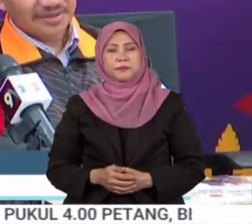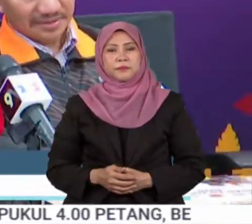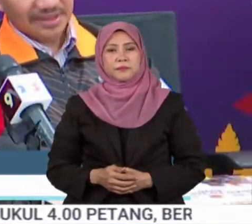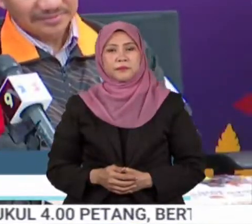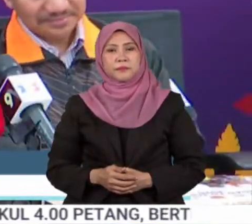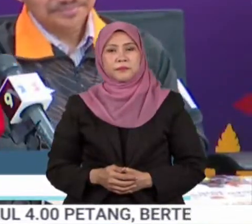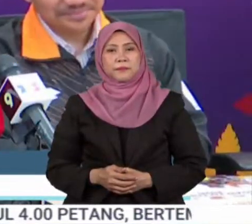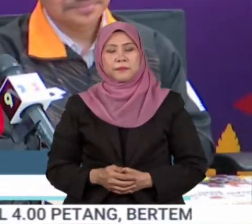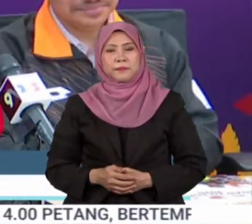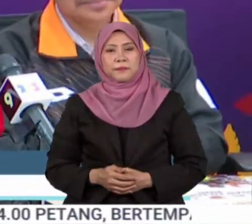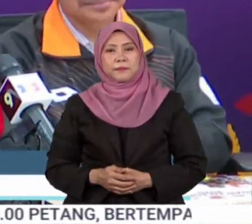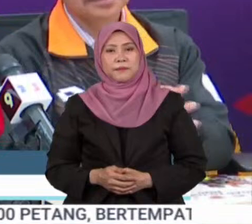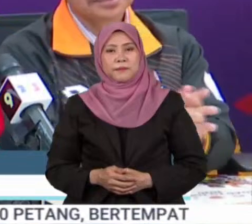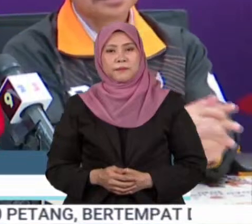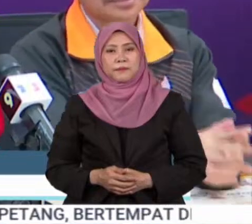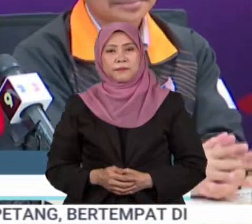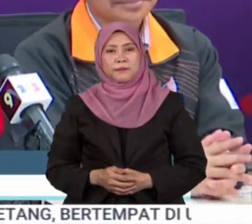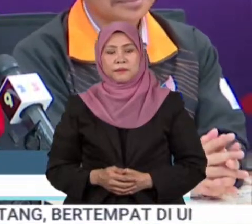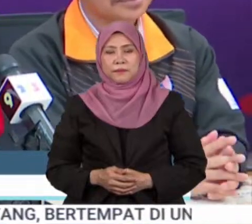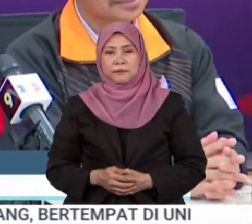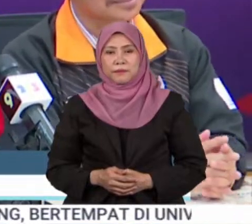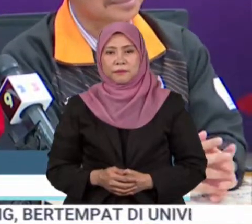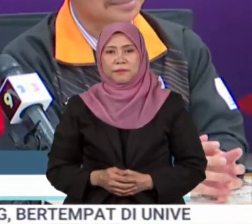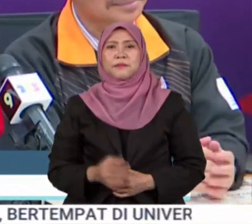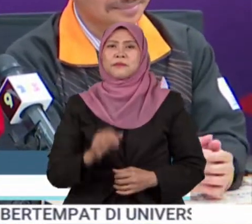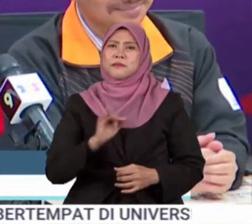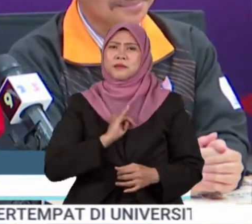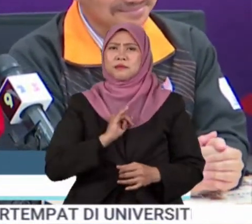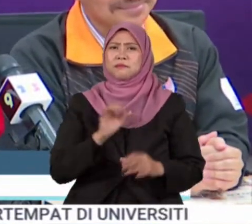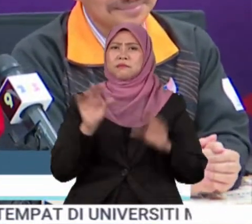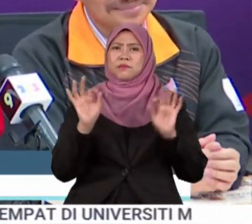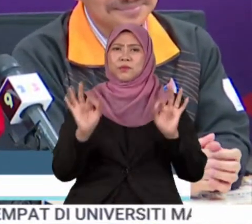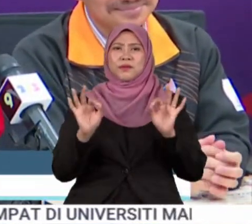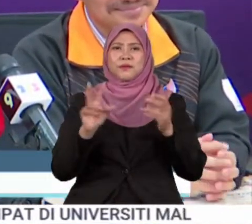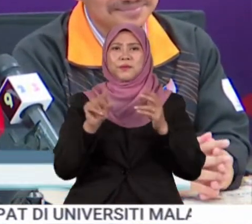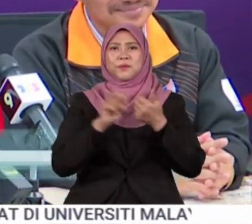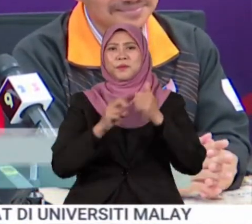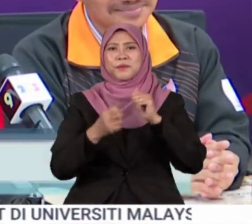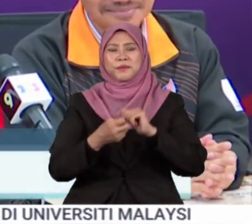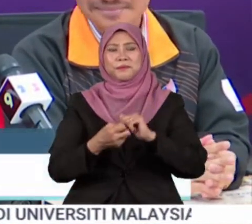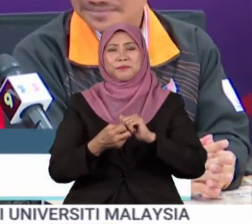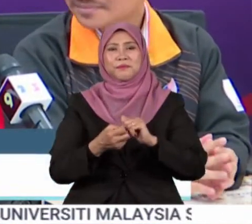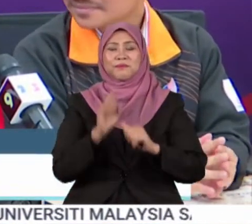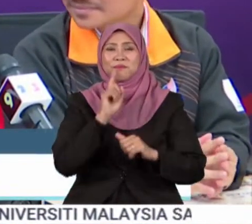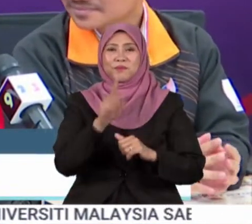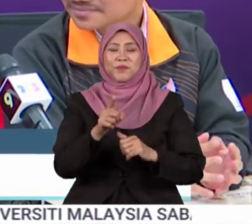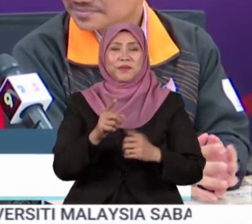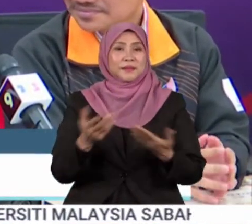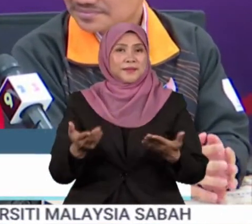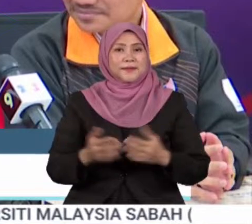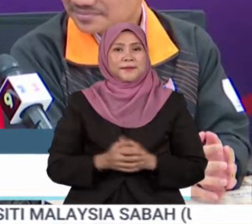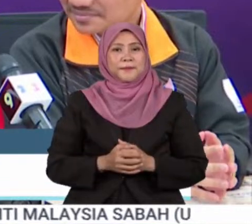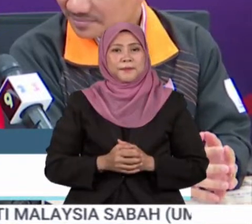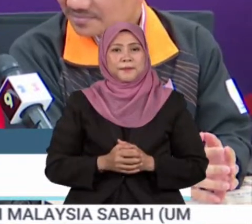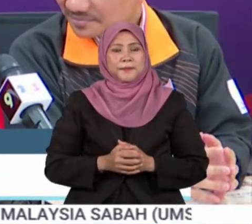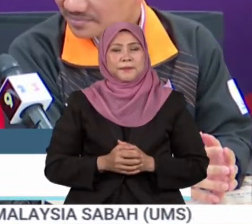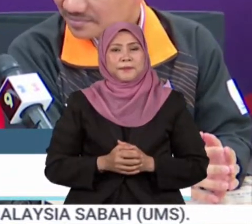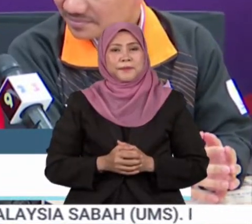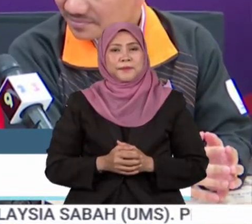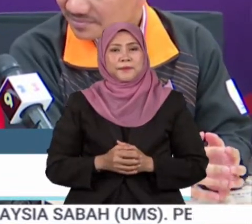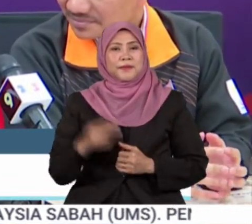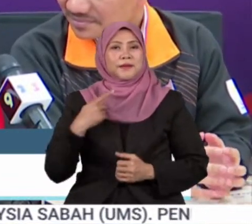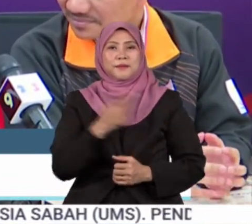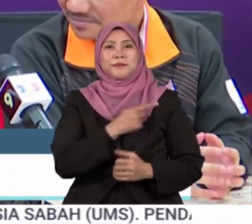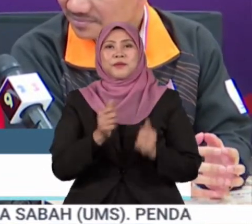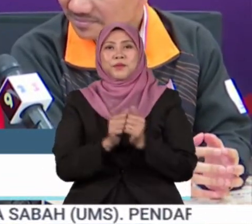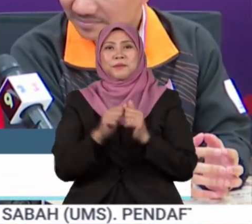Allah, saya rasa kalau dah masuk putih, not the problem insyaAllah. I think it's very fair. Kami dan juga